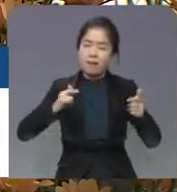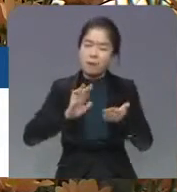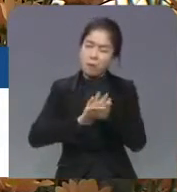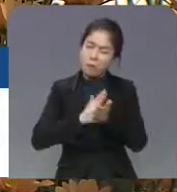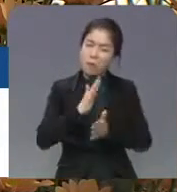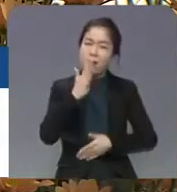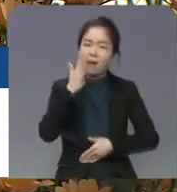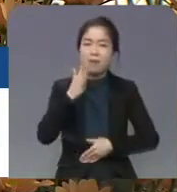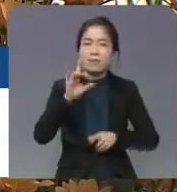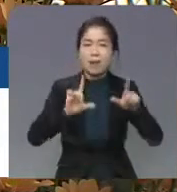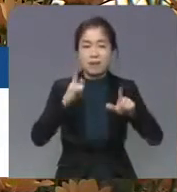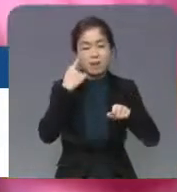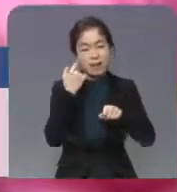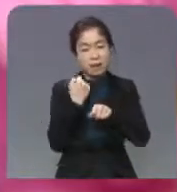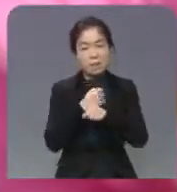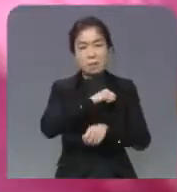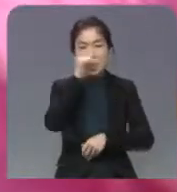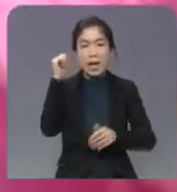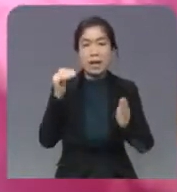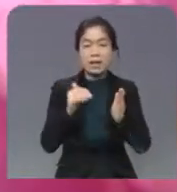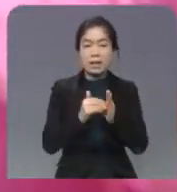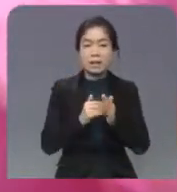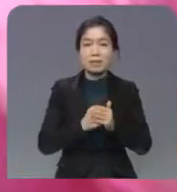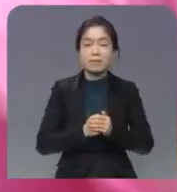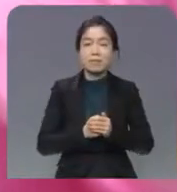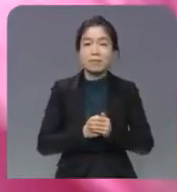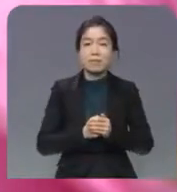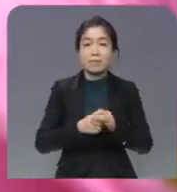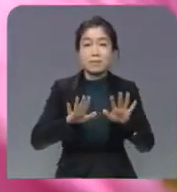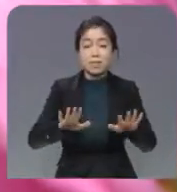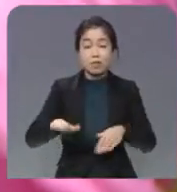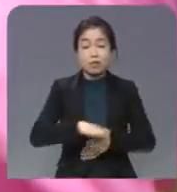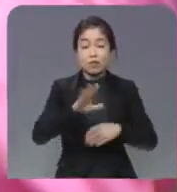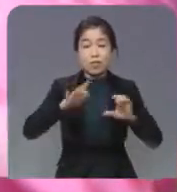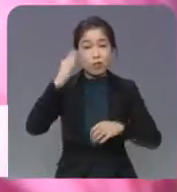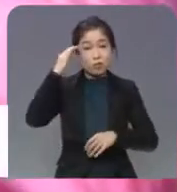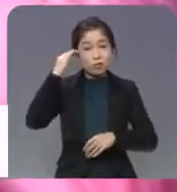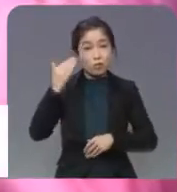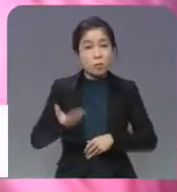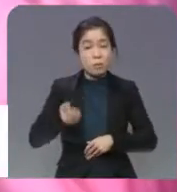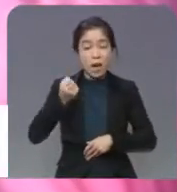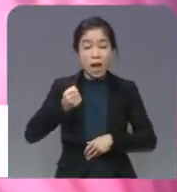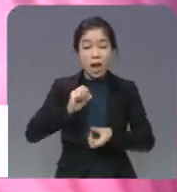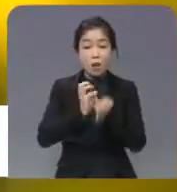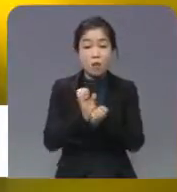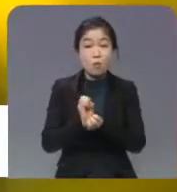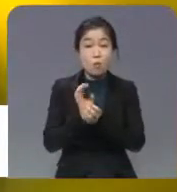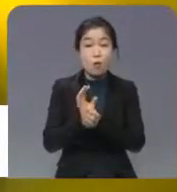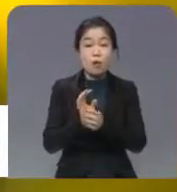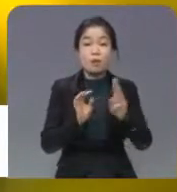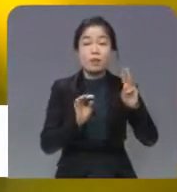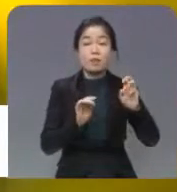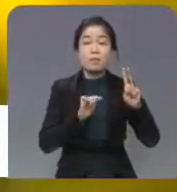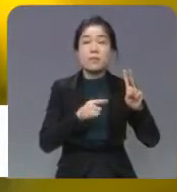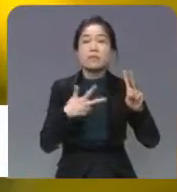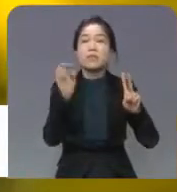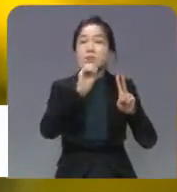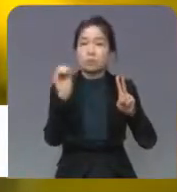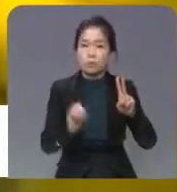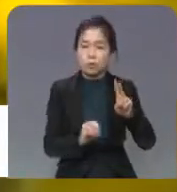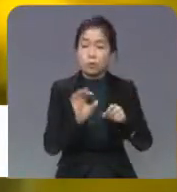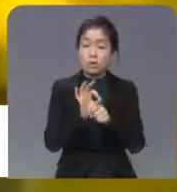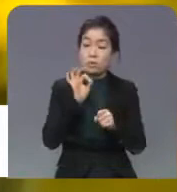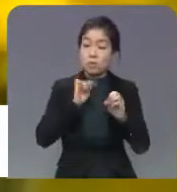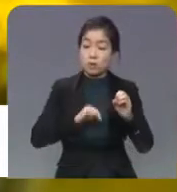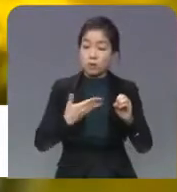화사한 형태를 개발하였습니다. 현재 우리나라 국산 국화 보급률은 32.7%, 10여 년